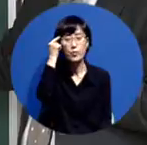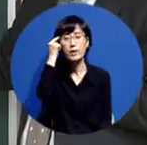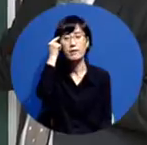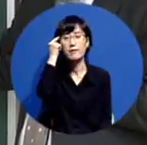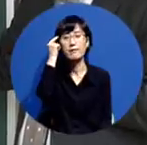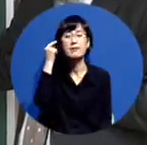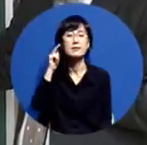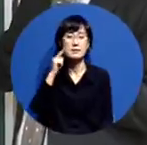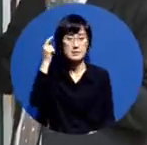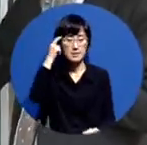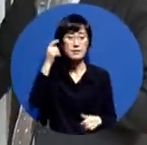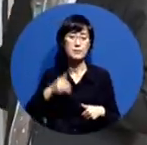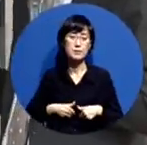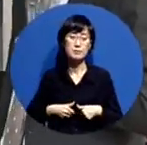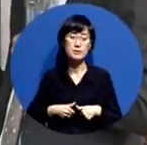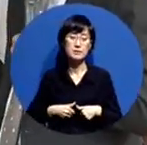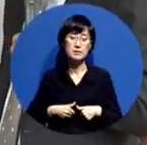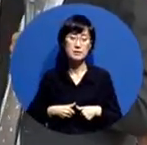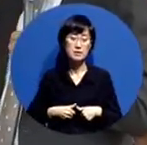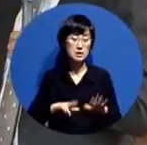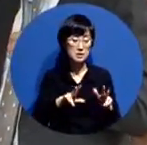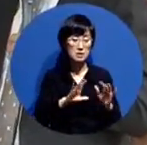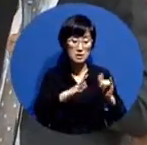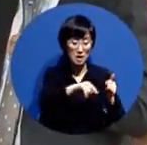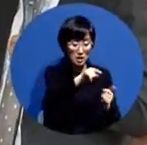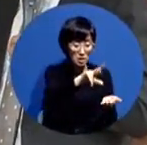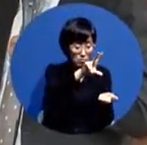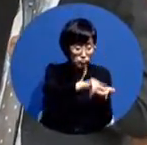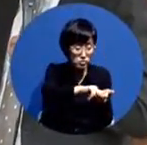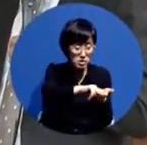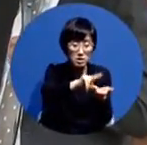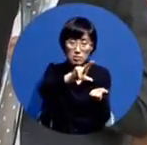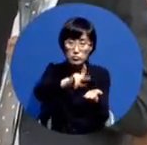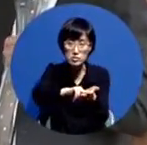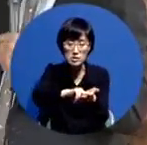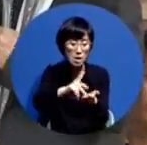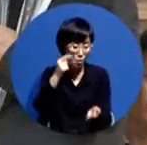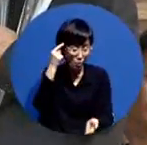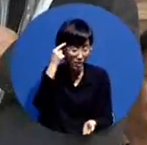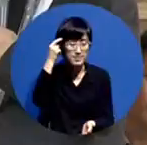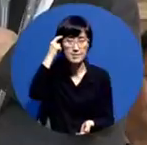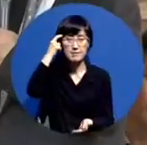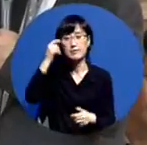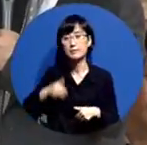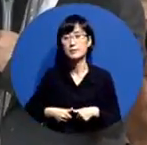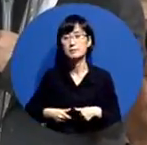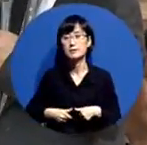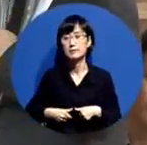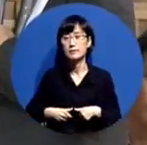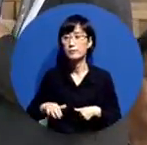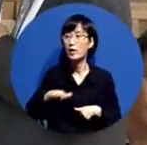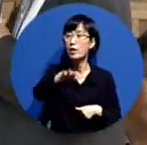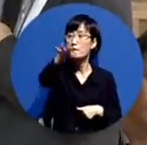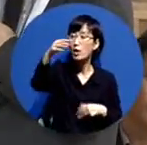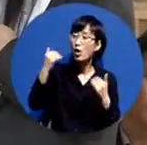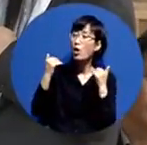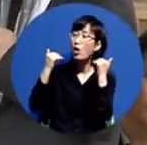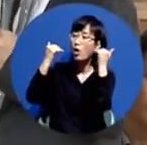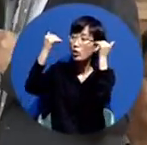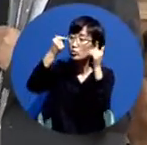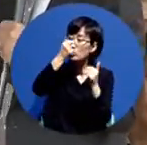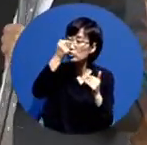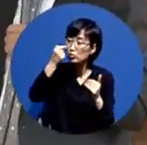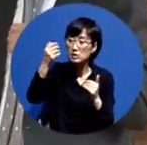没有理由的人生 문제는뭐냐우리어른들이문제입니다 问题是什么我们这些成年人 어른들의눈에맞춰서렘넌트를바라보니